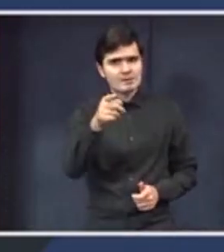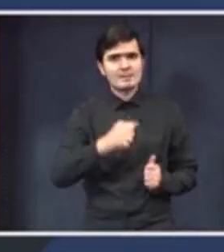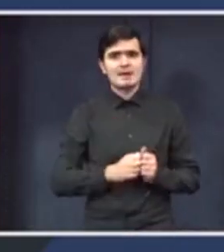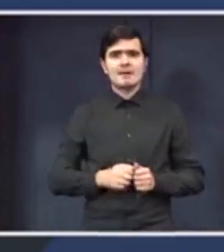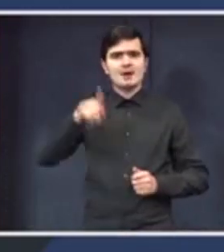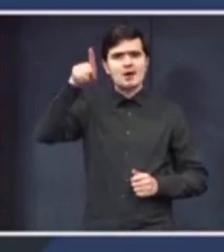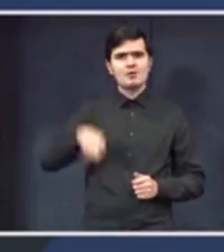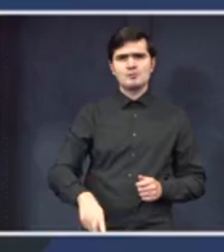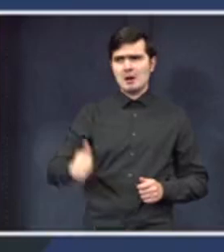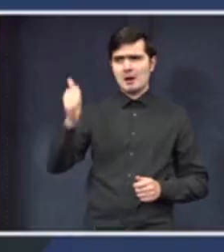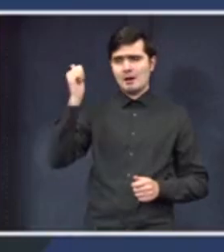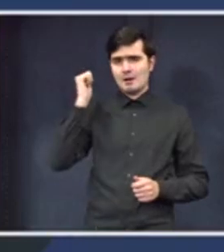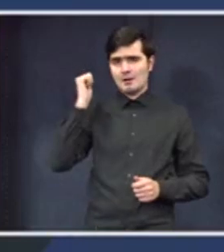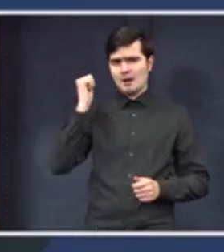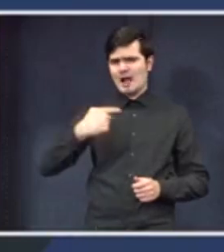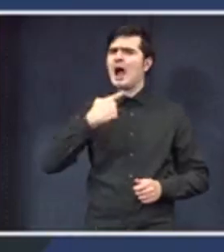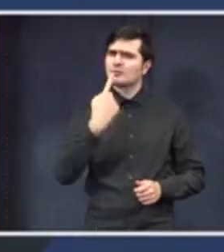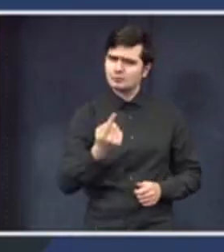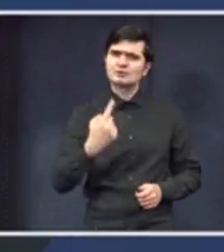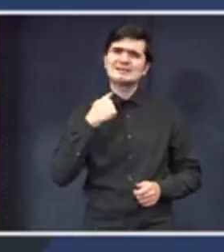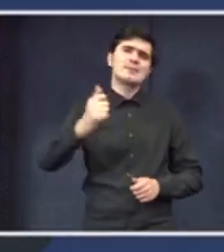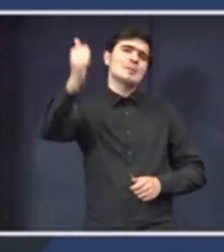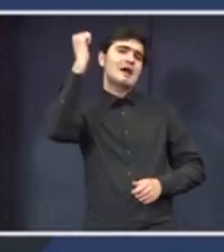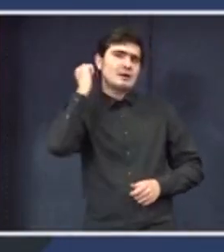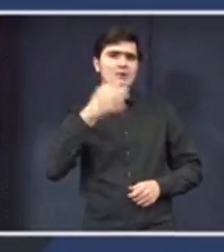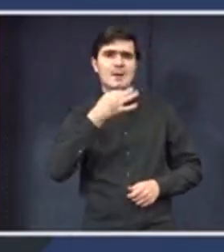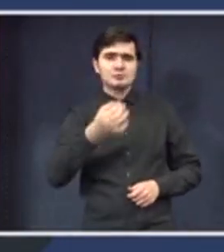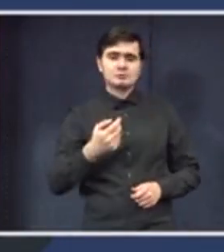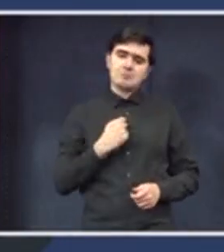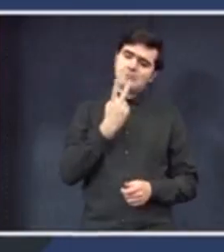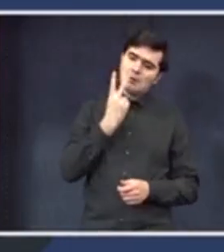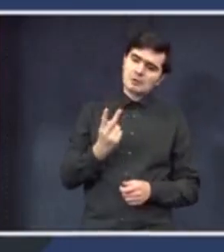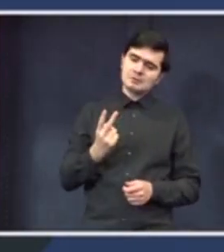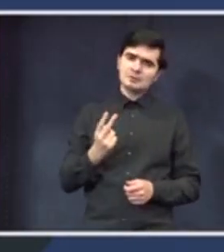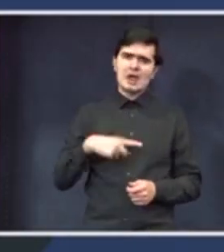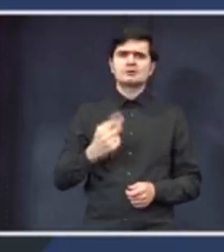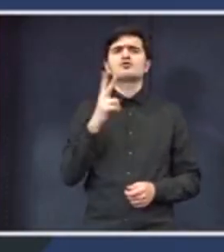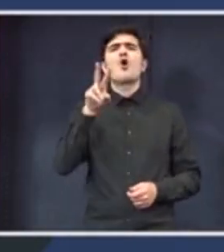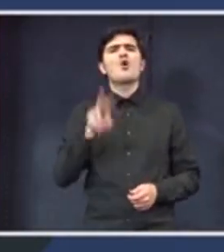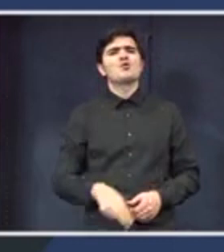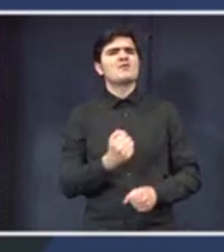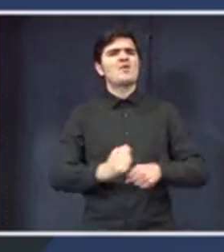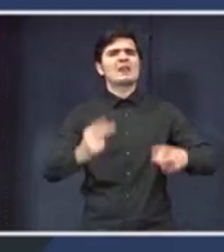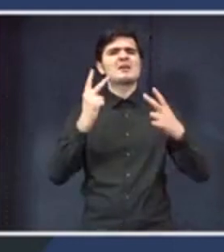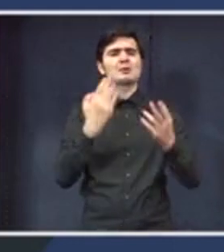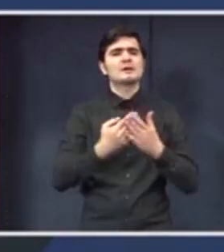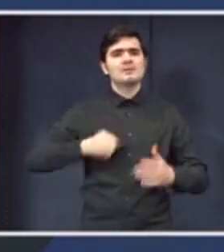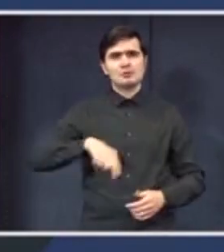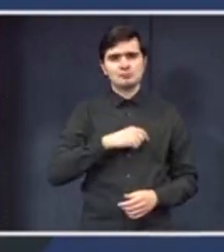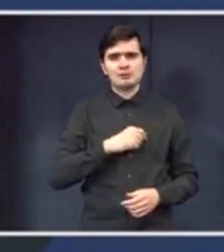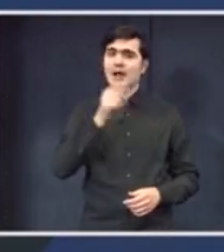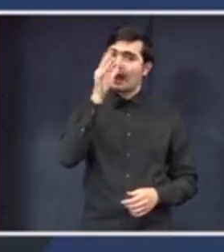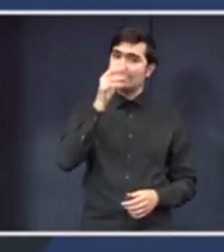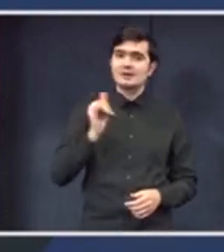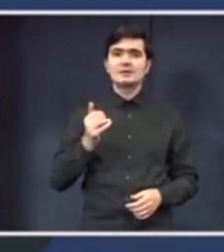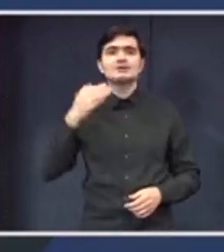luna, am spus și săptămâna trecută, mă uit, le iau un calup. Sunt două luni foarte importante pentru noi, lunile